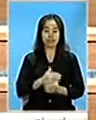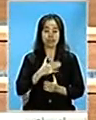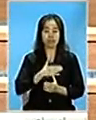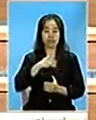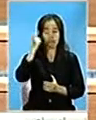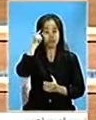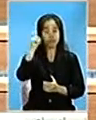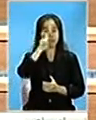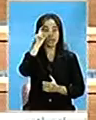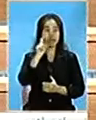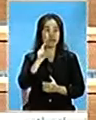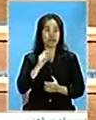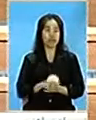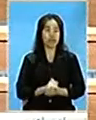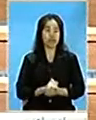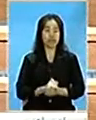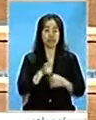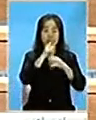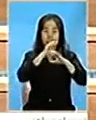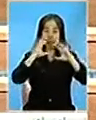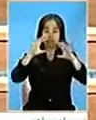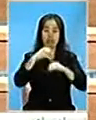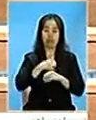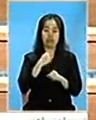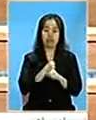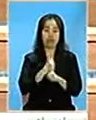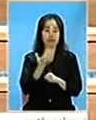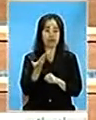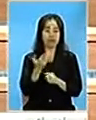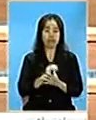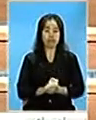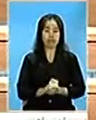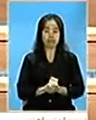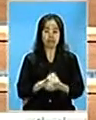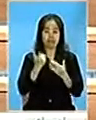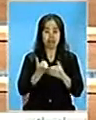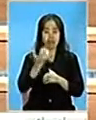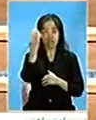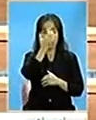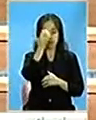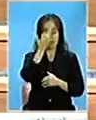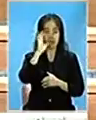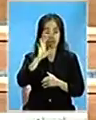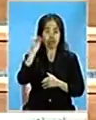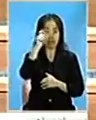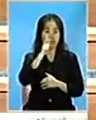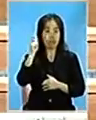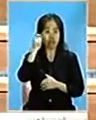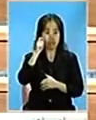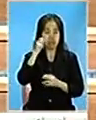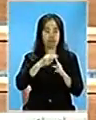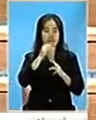ว่ารัฐบาลนี้จะเอาอย่างไรเมื่อสถานีโทรทัศน์เอเชียอัปเดตเป็นกระบอกเสียงของรัฐบ